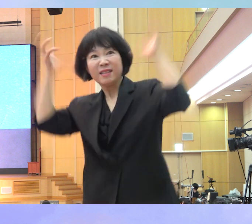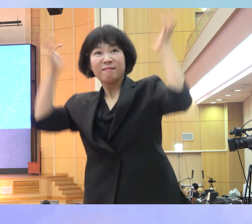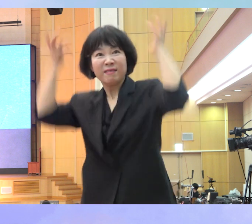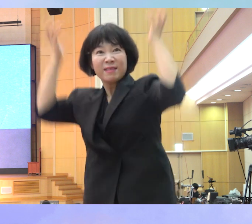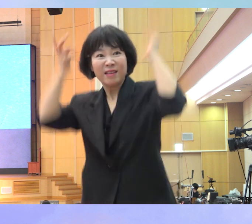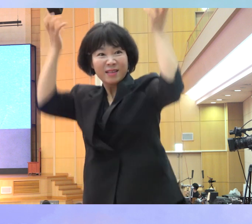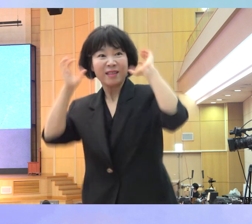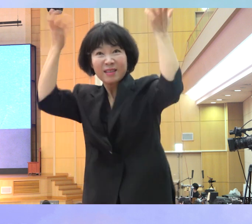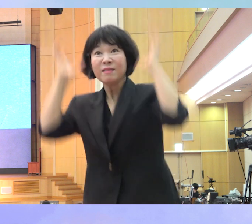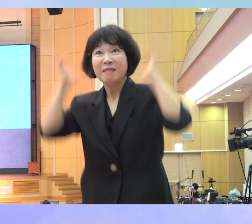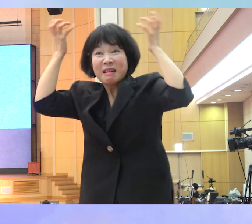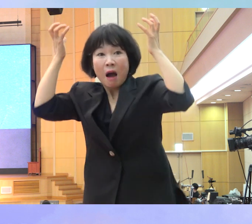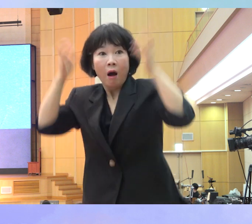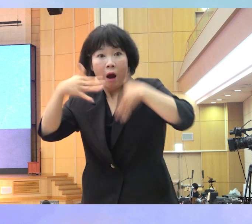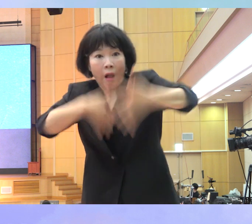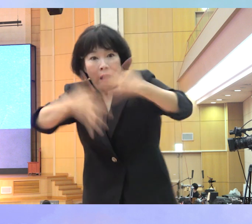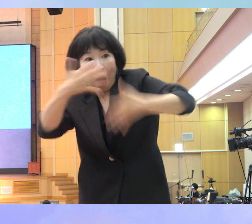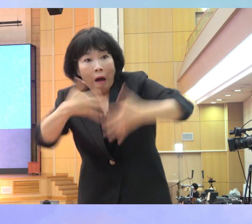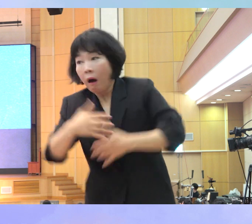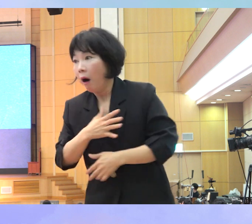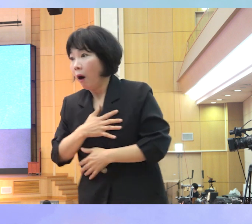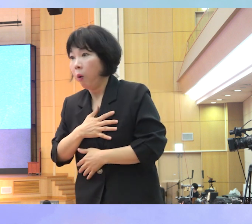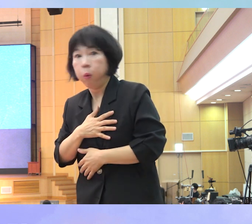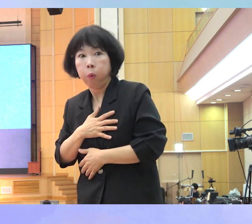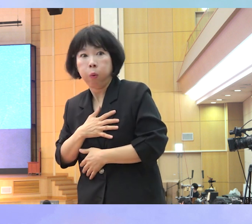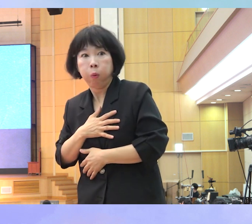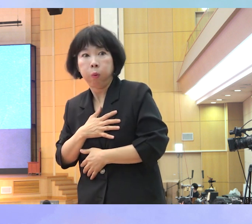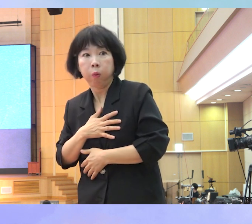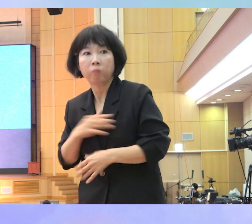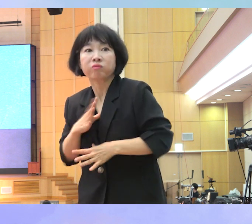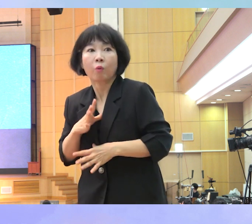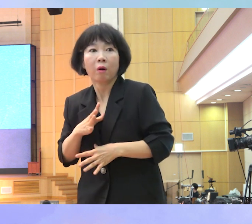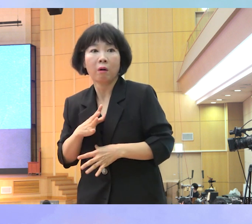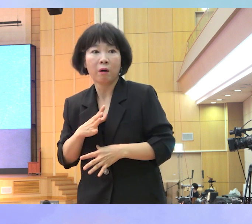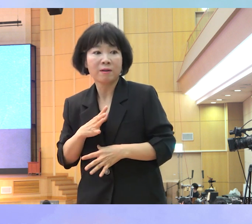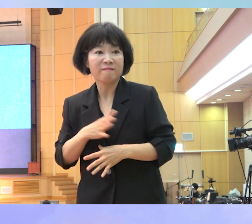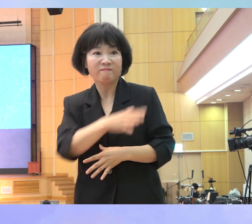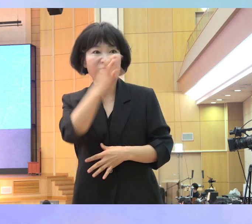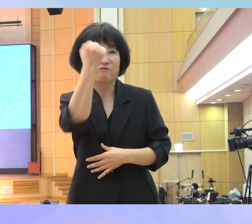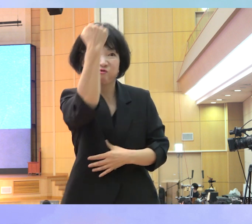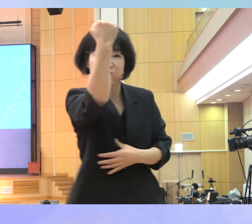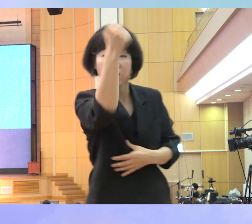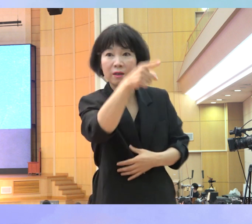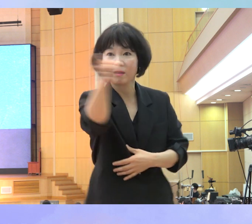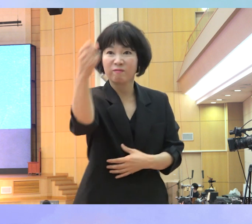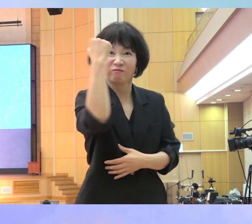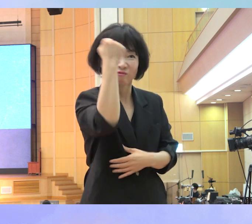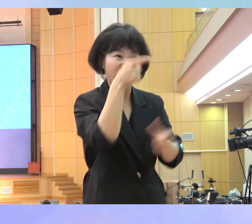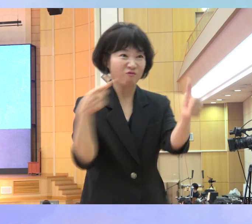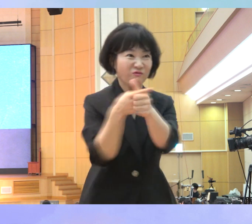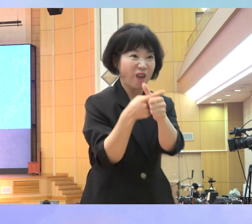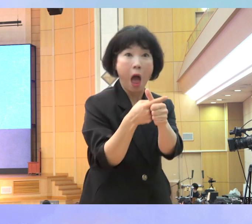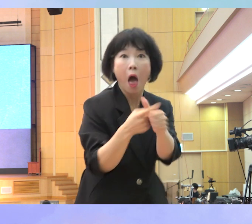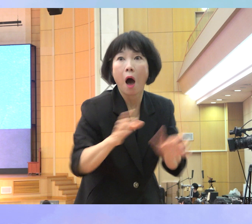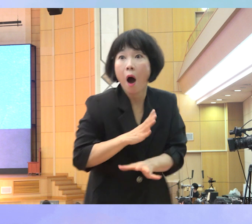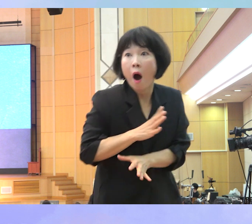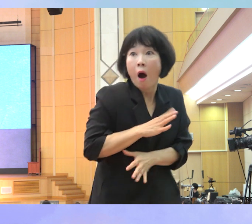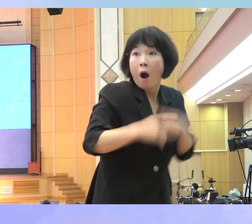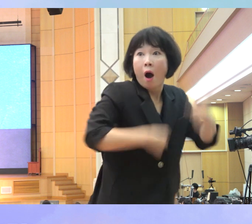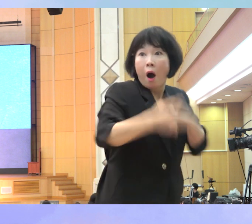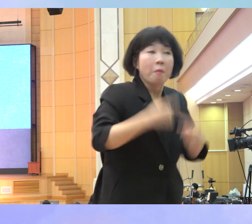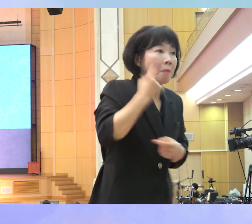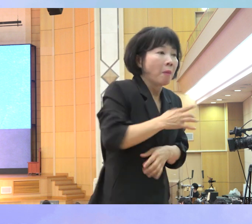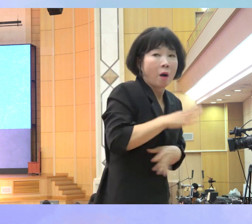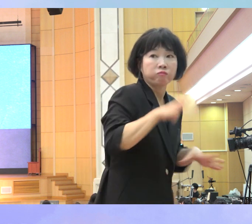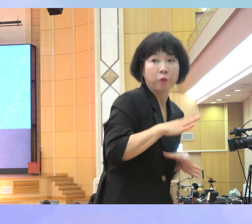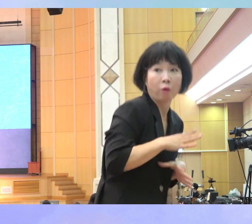열받는다. 그리고 더 심한 말도 우리는 많이 해요. 죽여버리겠다. 그죠?